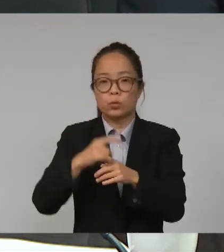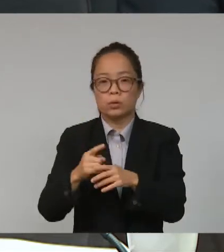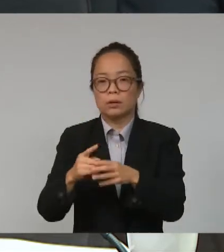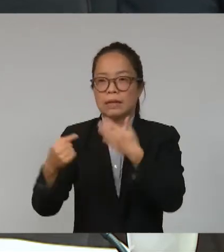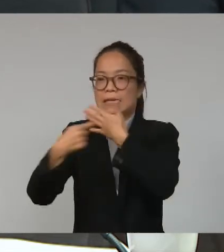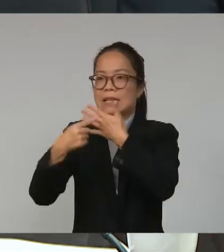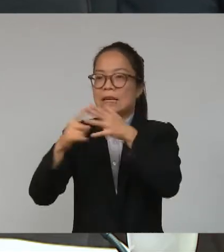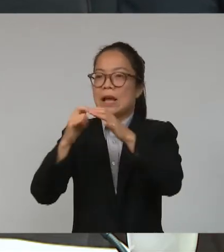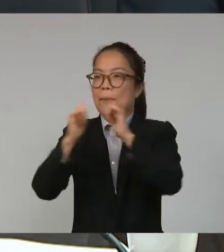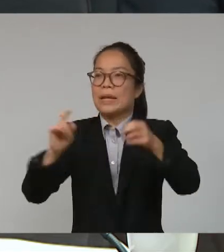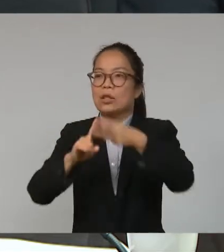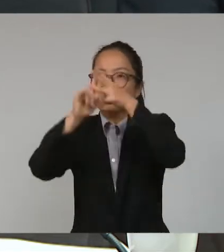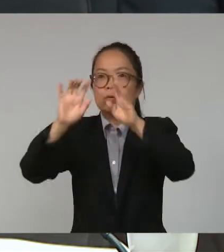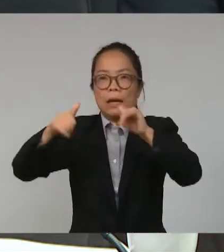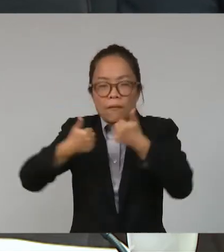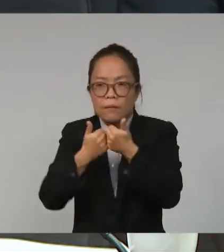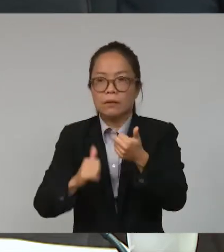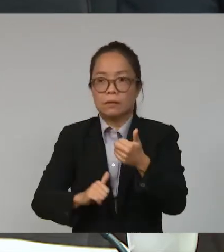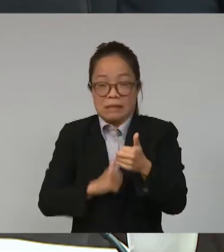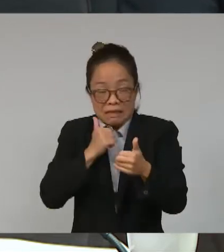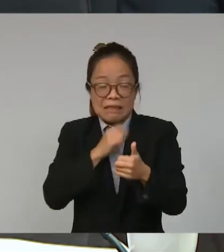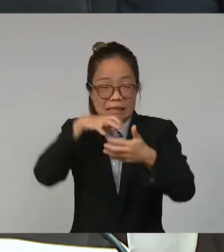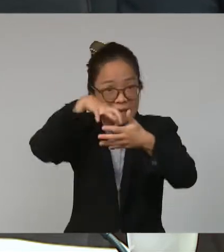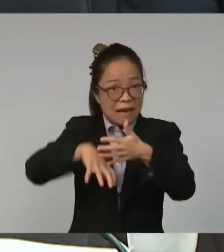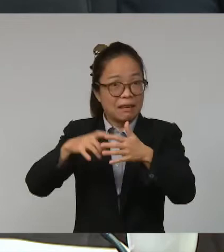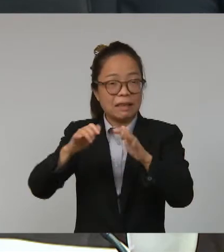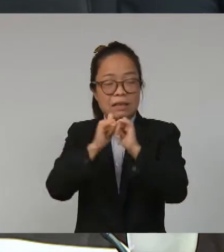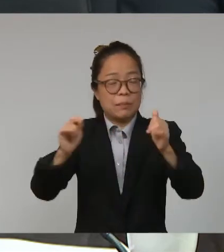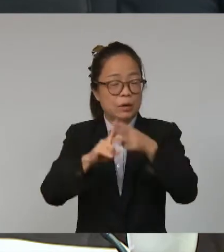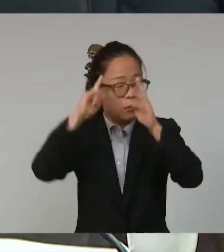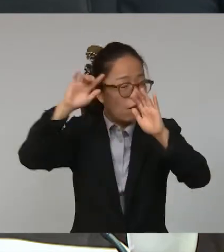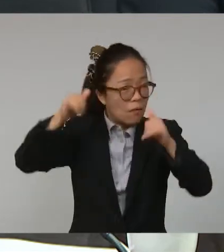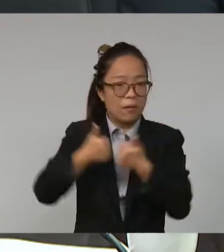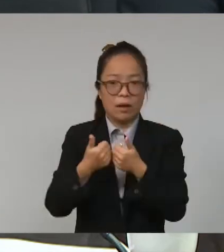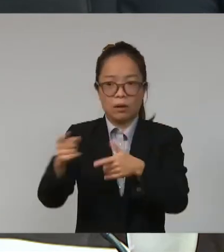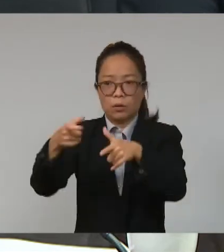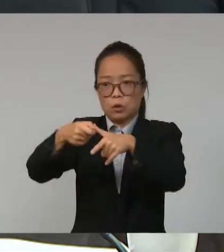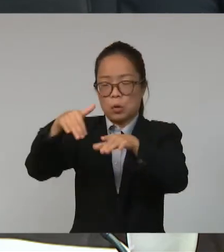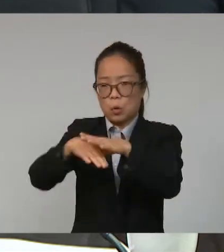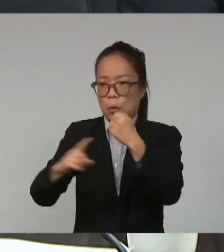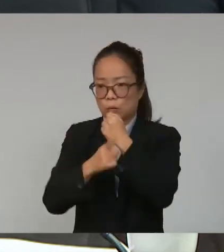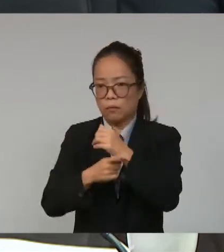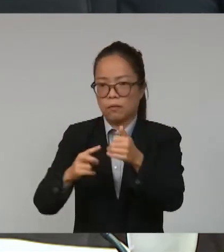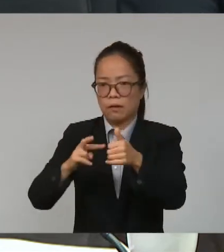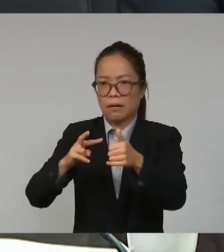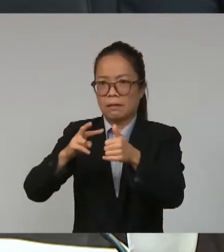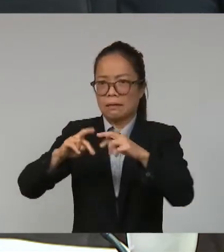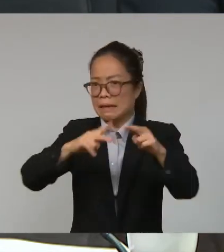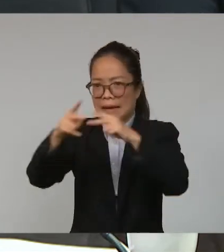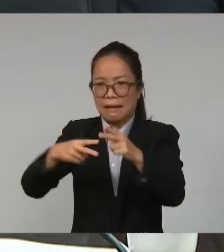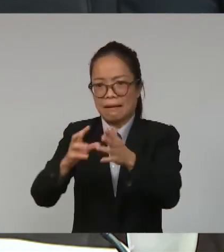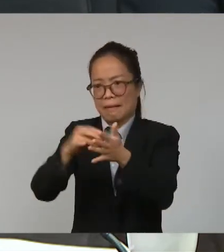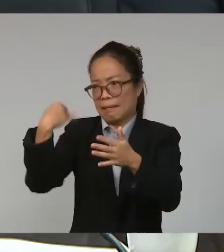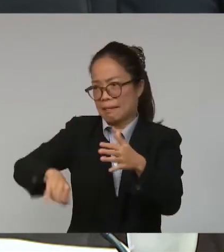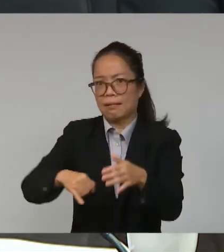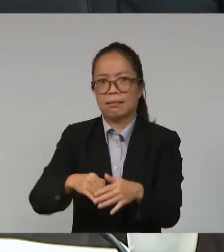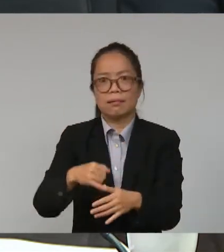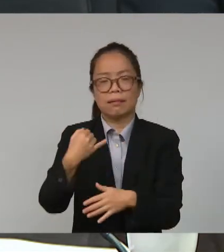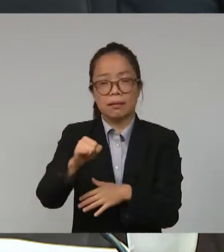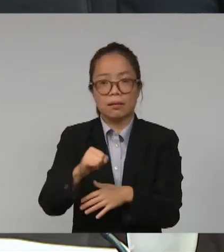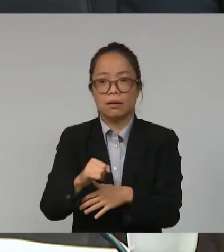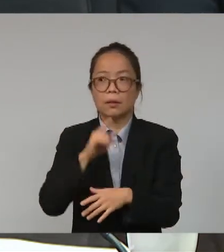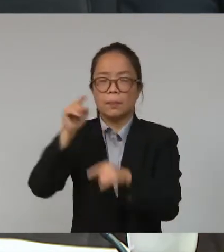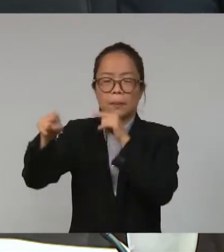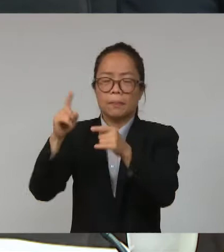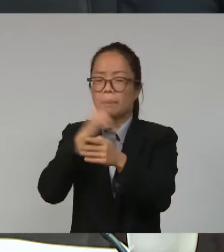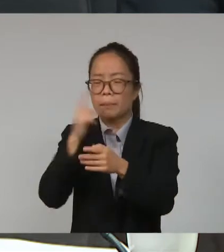主、背叛民主这么样的重话来形容这个阉割公投的现在的政府。而今天回到中